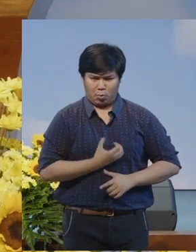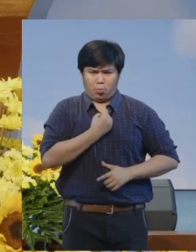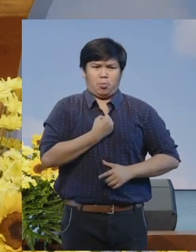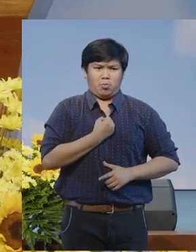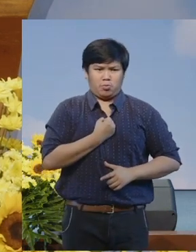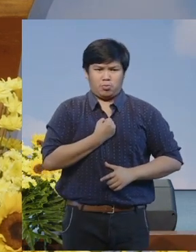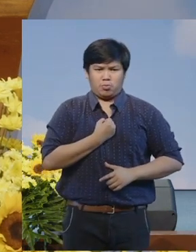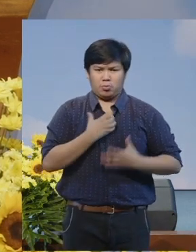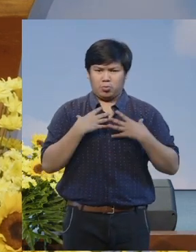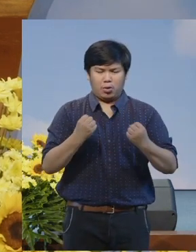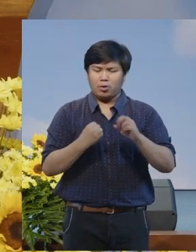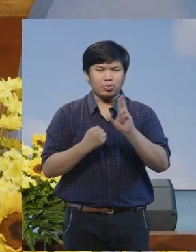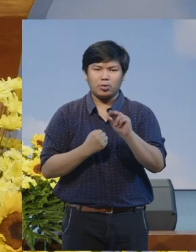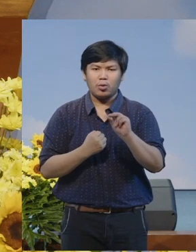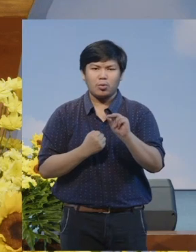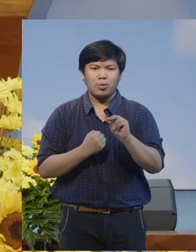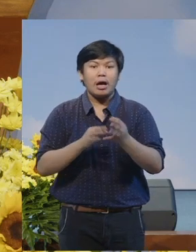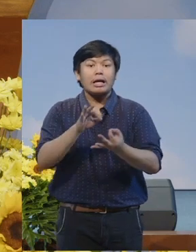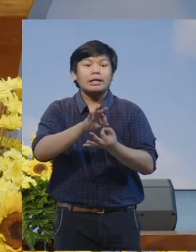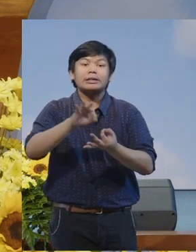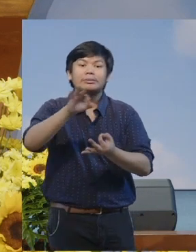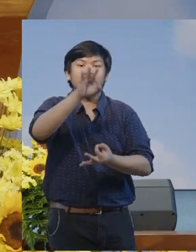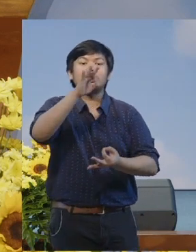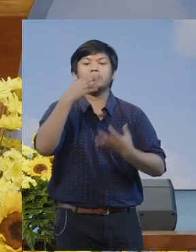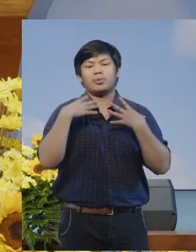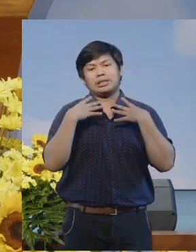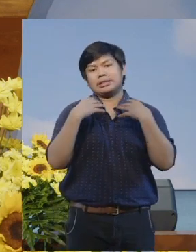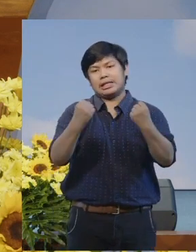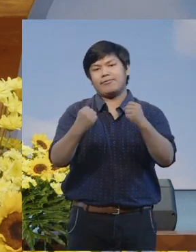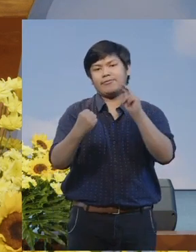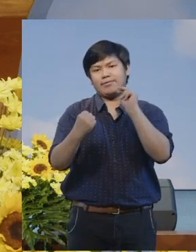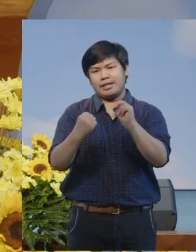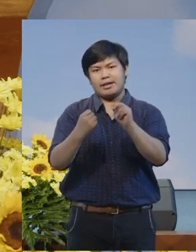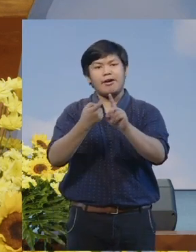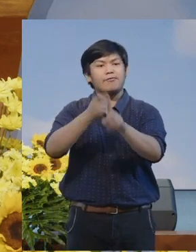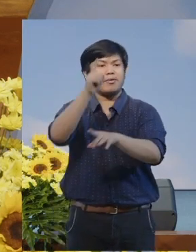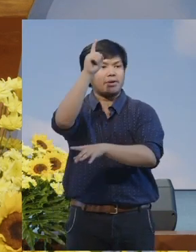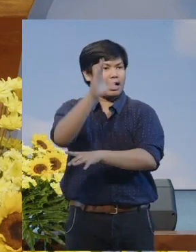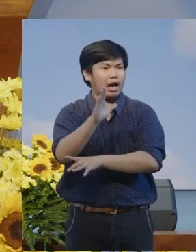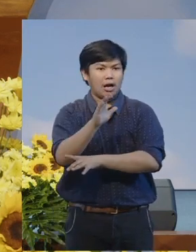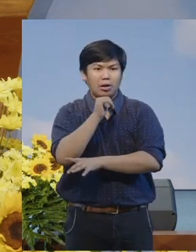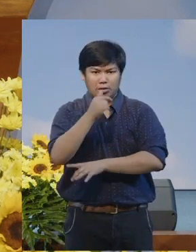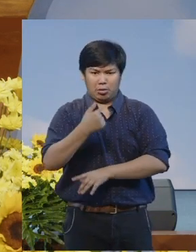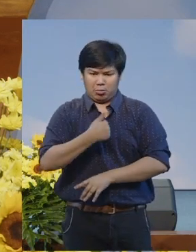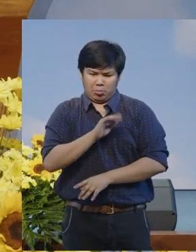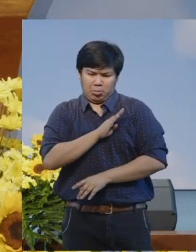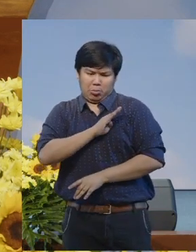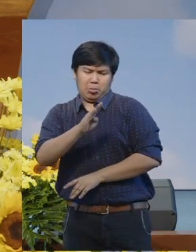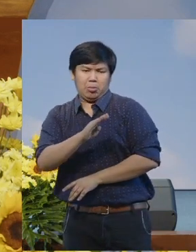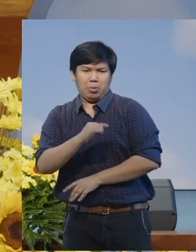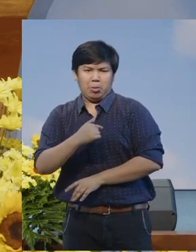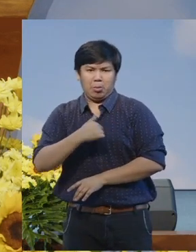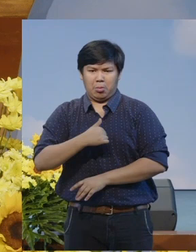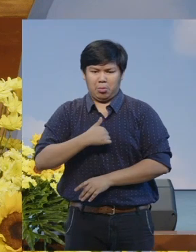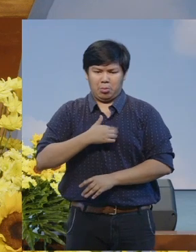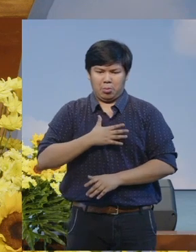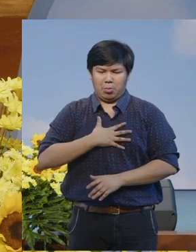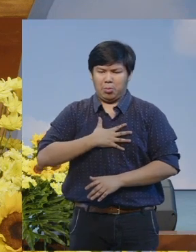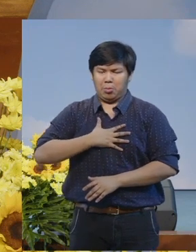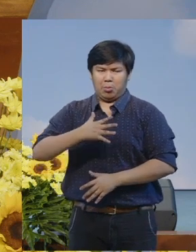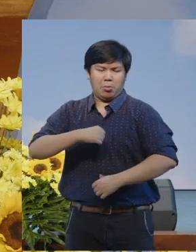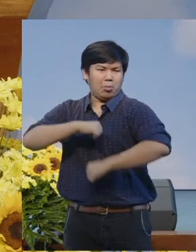Lord. Spiritual po ang strength na kailangan natin. Hindi lakas ng loob, hindi tibay ng katawan, hindi lakas ng ating